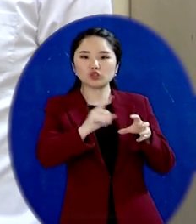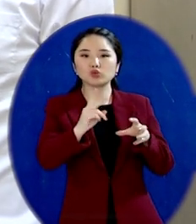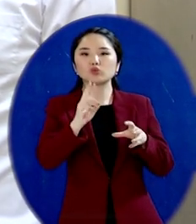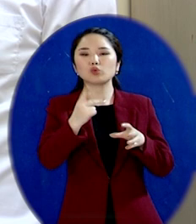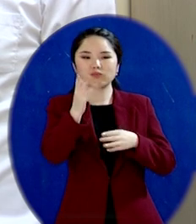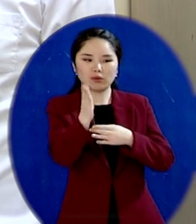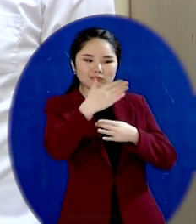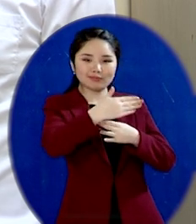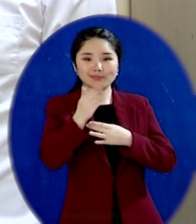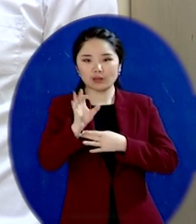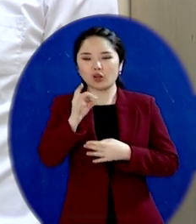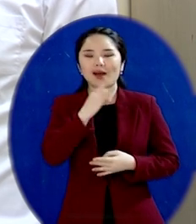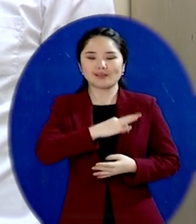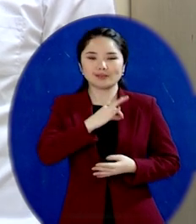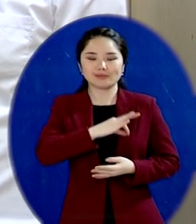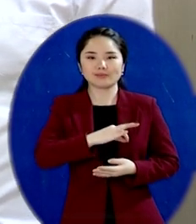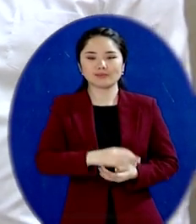тэмдэглэгийг ашиглах хэрэгтэй.